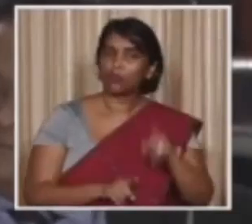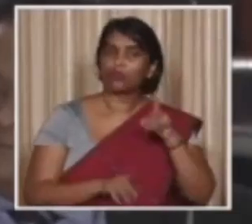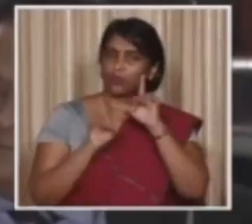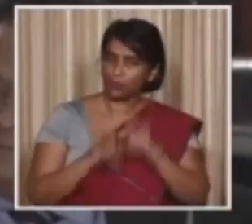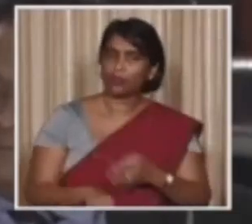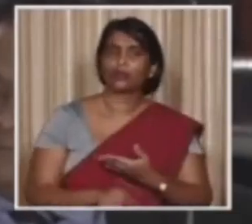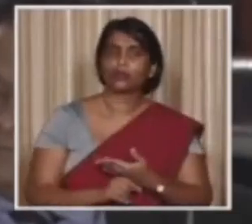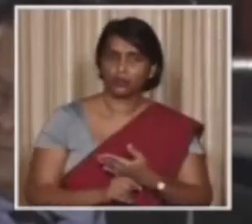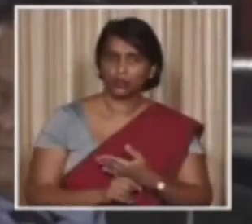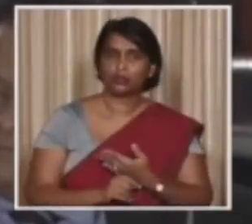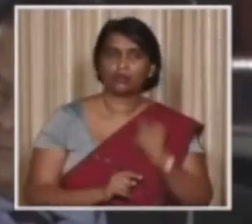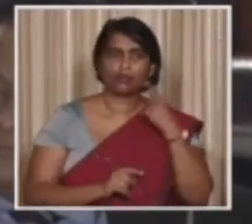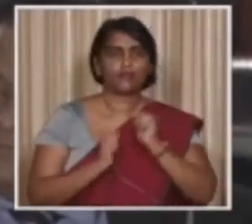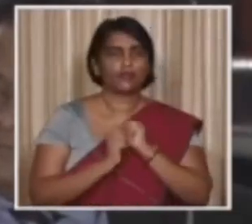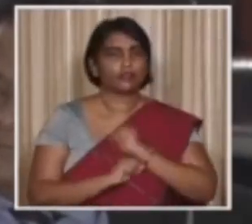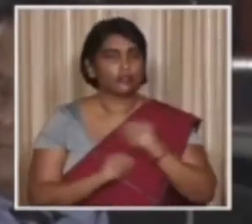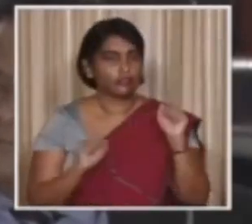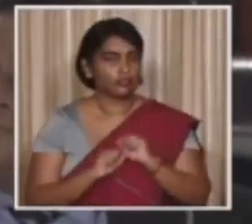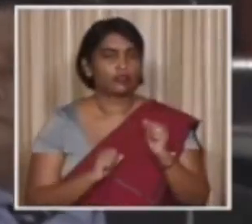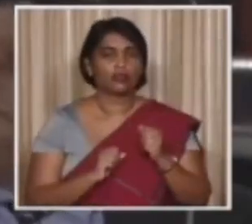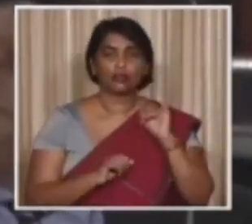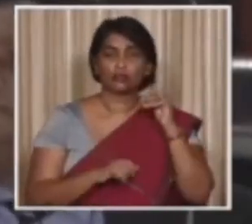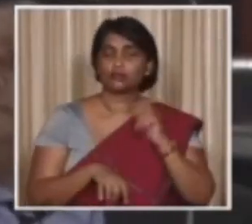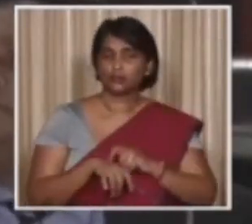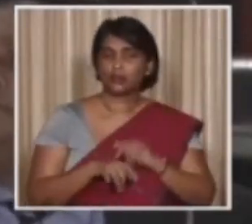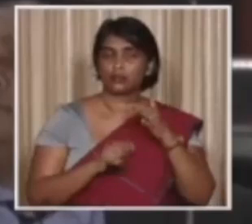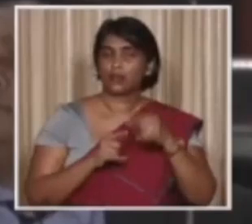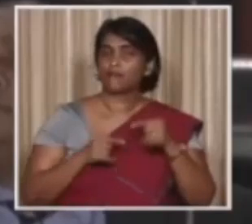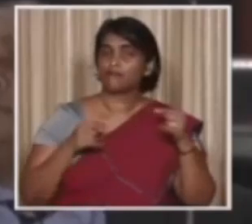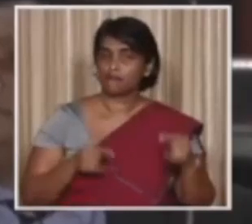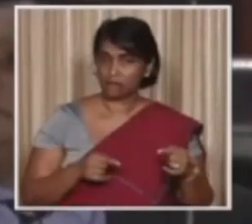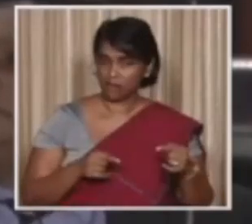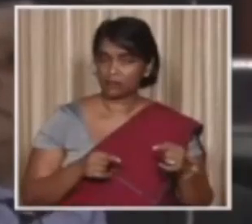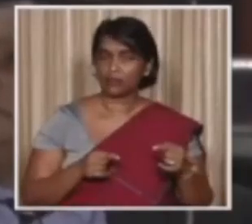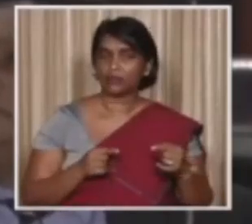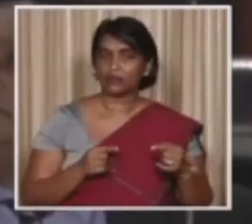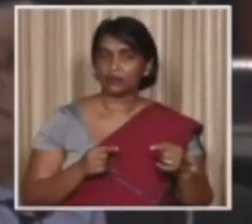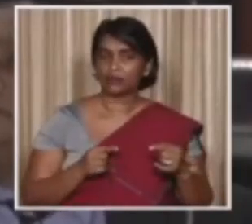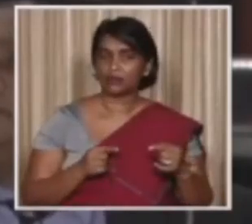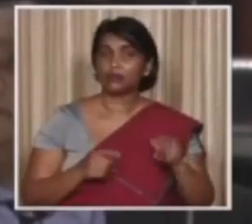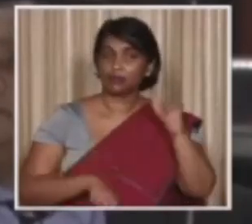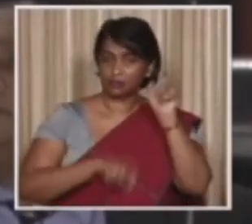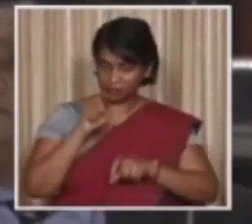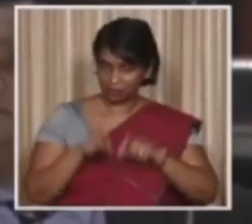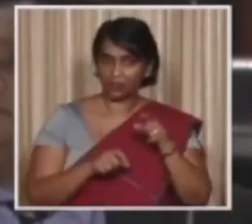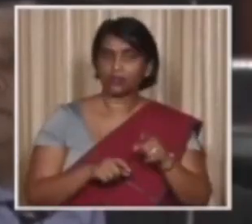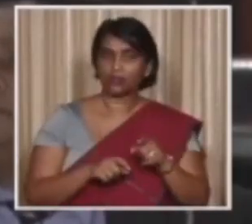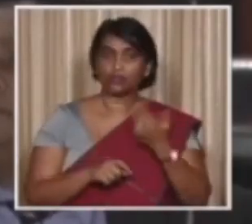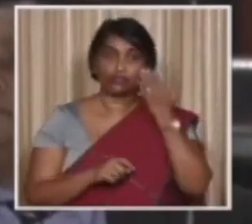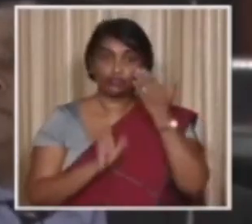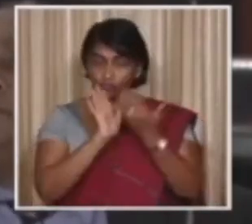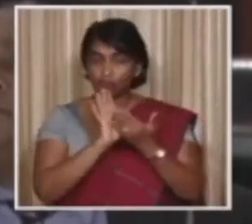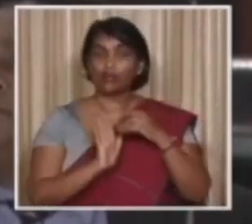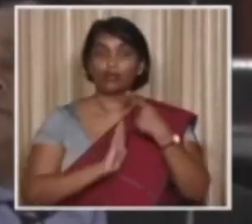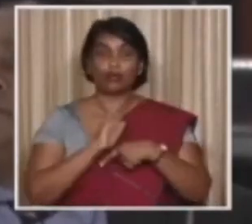තමයි. හැමතැනම වැඩ වර්ජන. අද සමහරලාට සමහර විපක්ෂයේ අය අද පෙන්නනවා මේක මේ